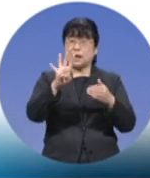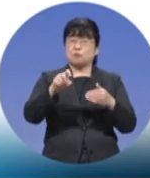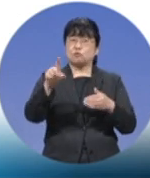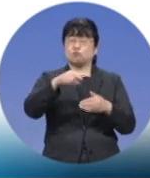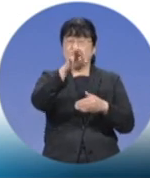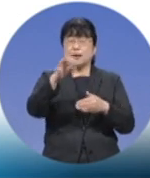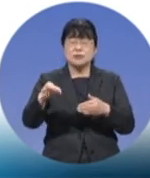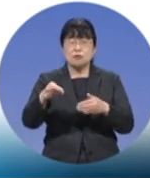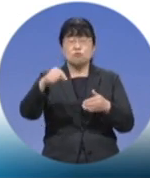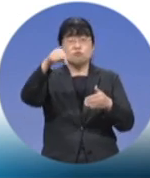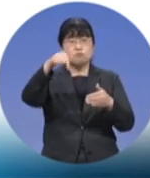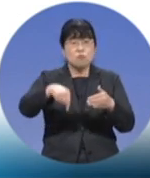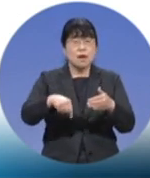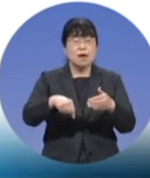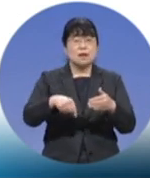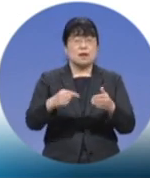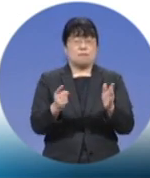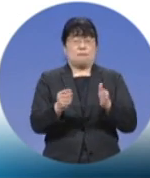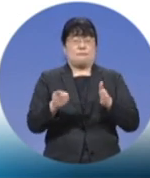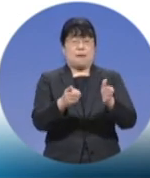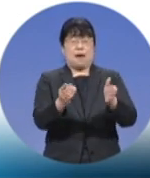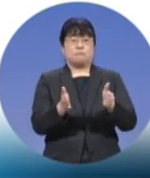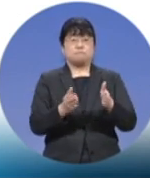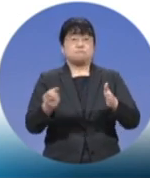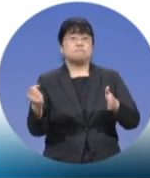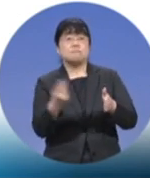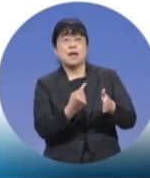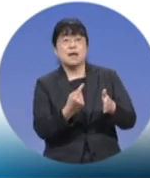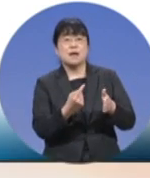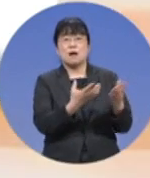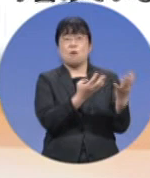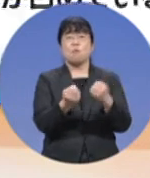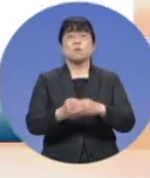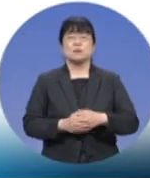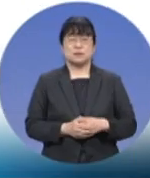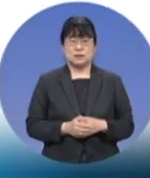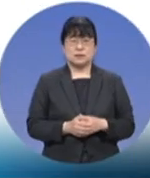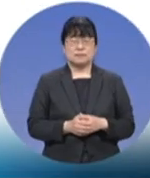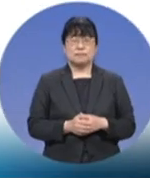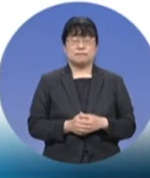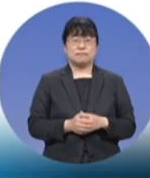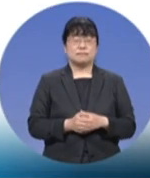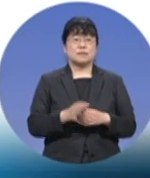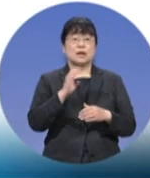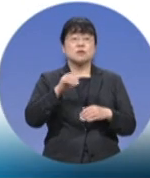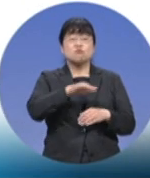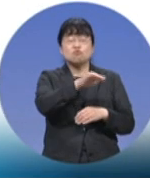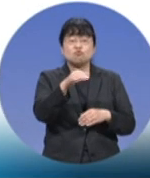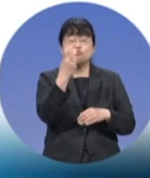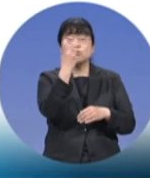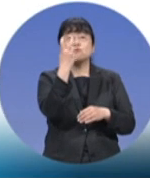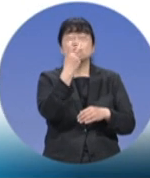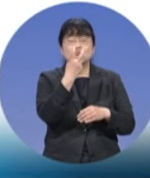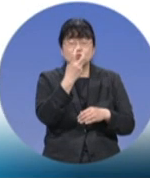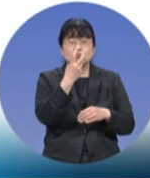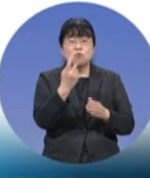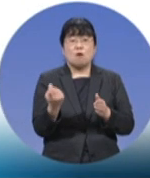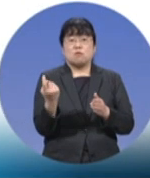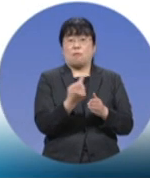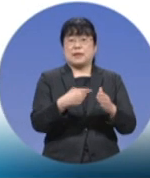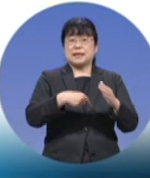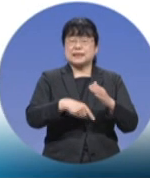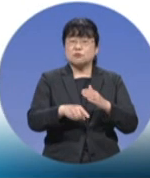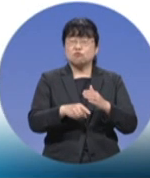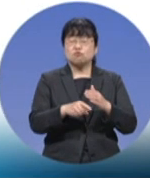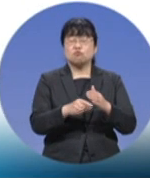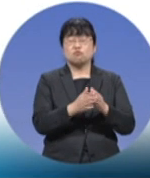で、その中でも飛び出しによるものが多くなっています。全年齢層で見ると、飛び出しの原因があ